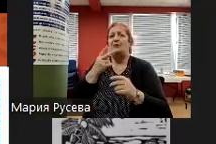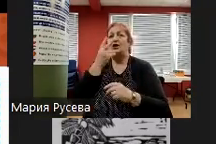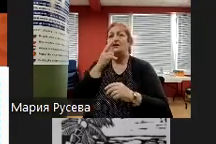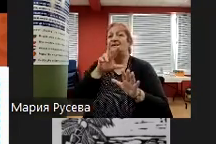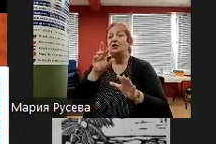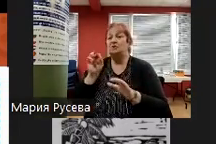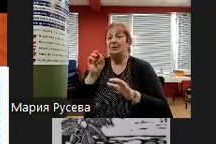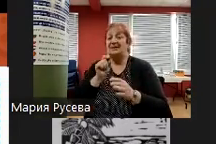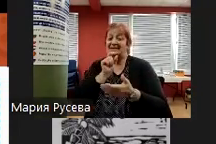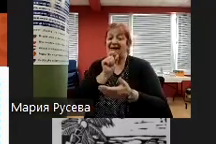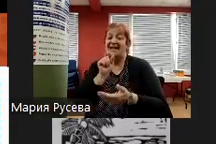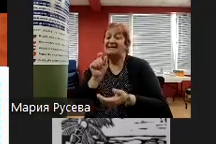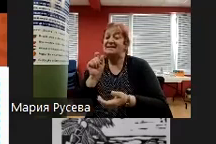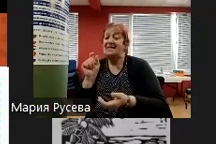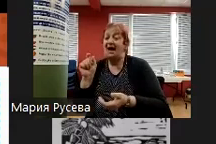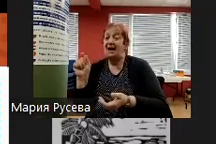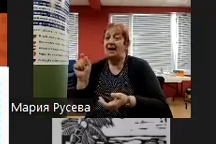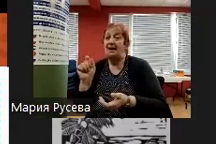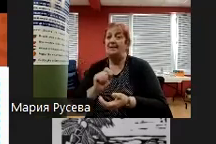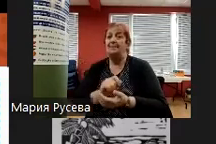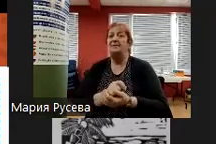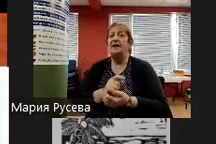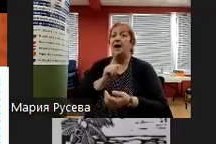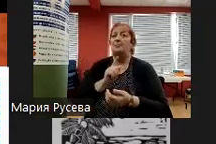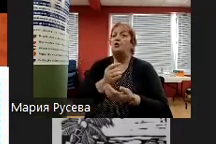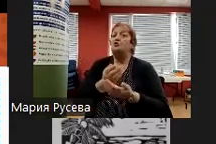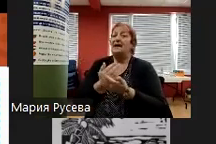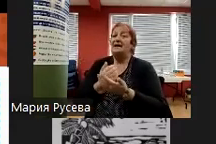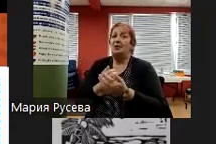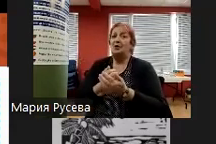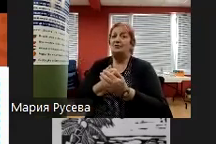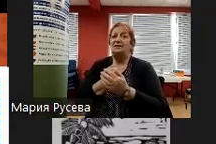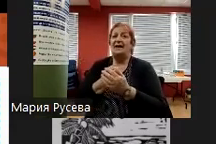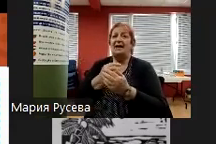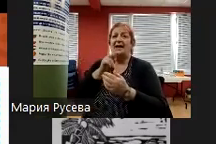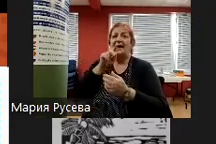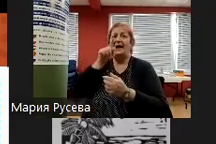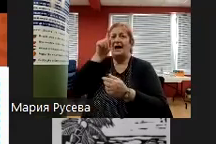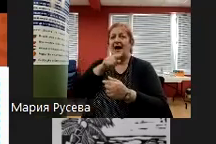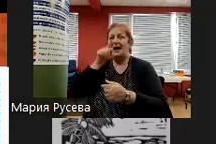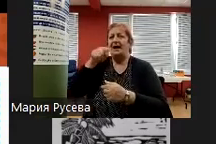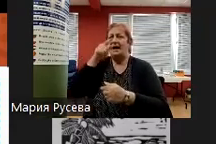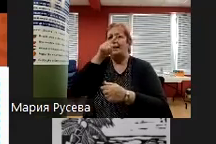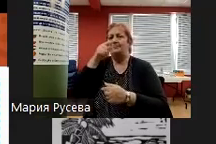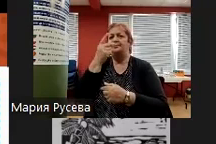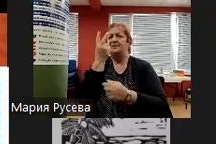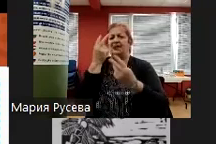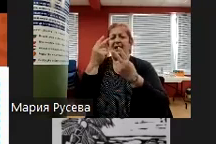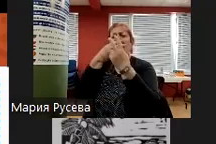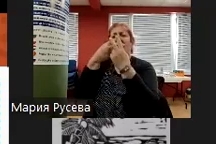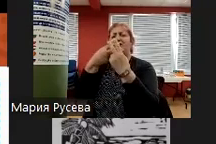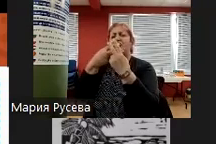280 знака. Можете да използвате хаштаг, за да създавате